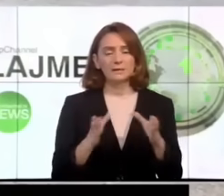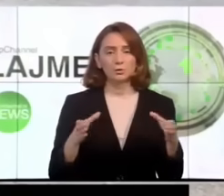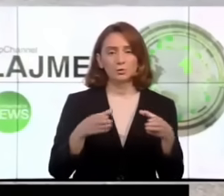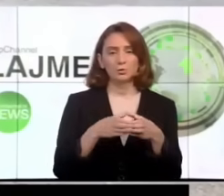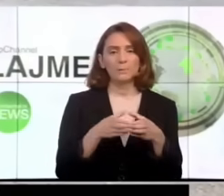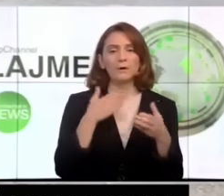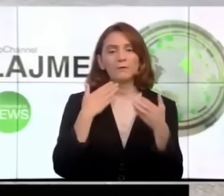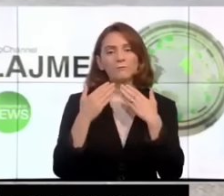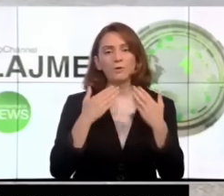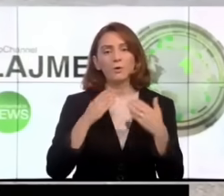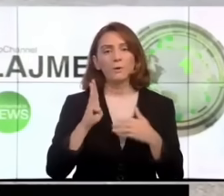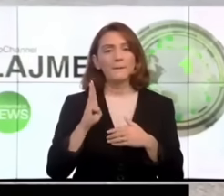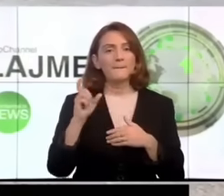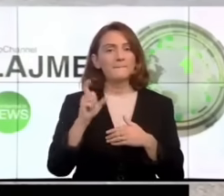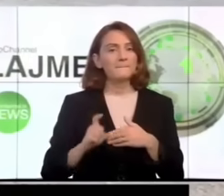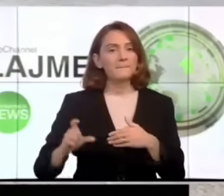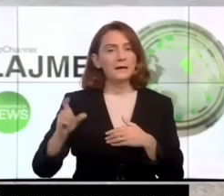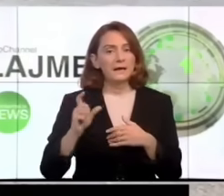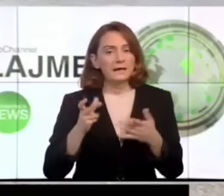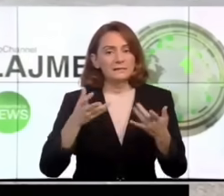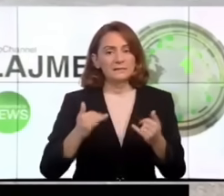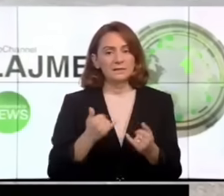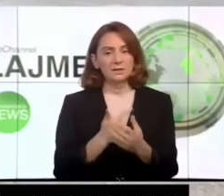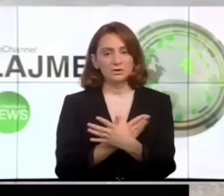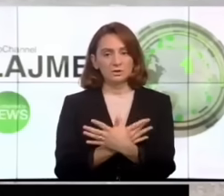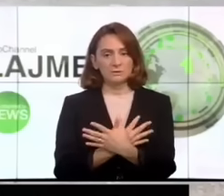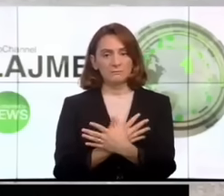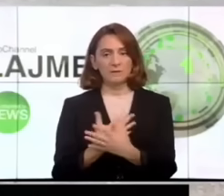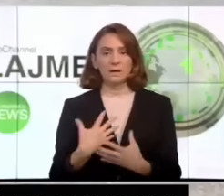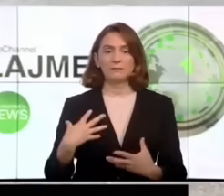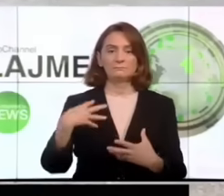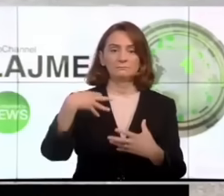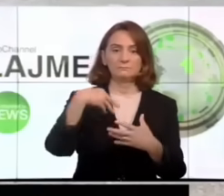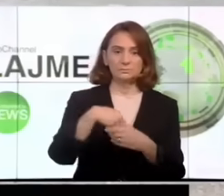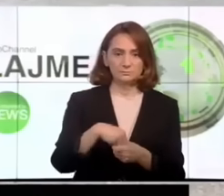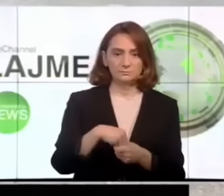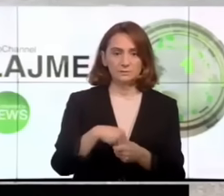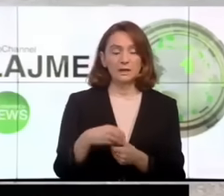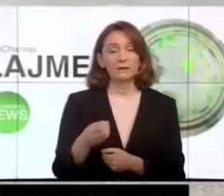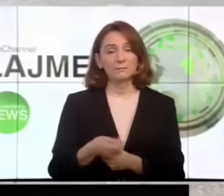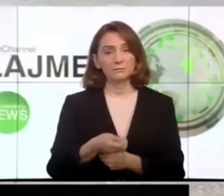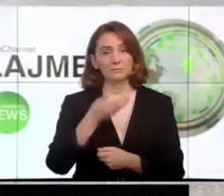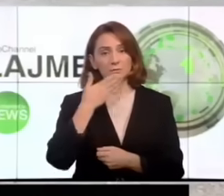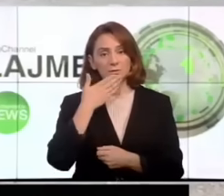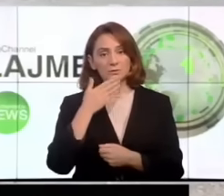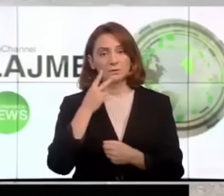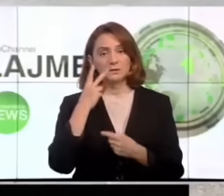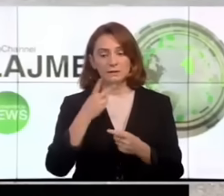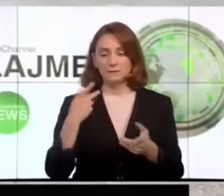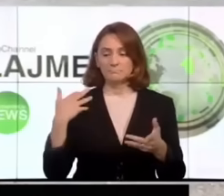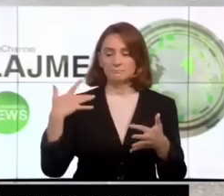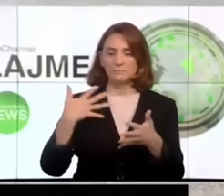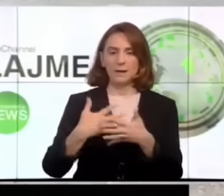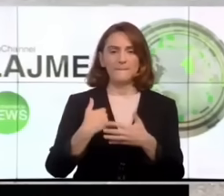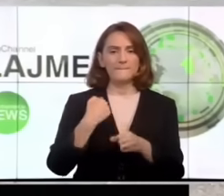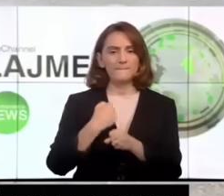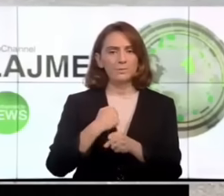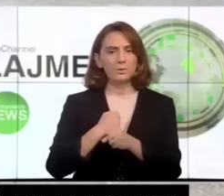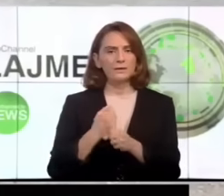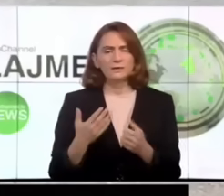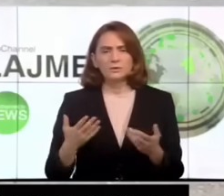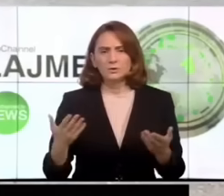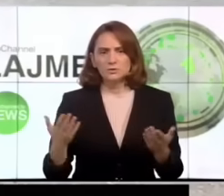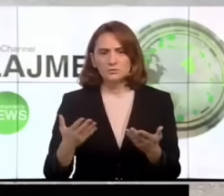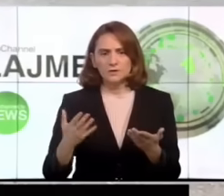parlamentar të Partisë Socialiste, ku zonja Melinda Duka ka vënë theksin dhe ka informuar mbi ecurinë e deritanishme të procesit të